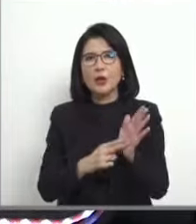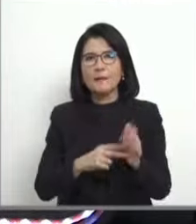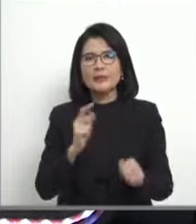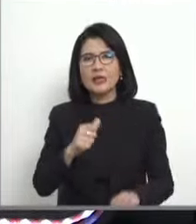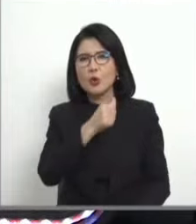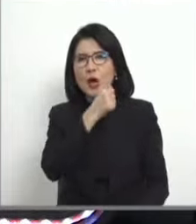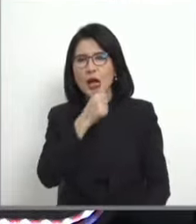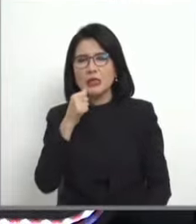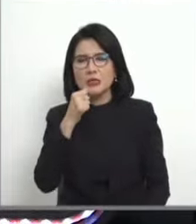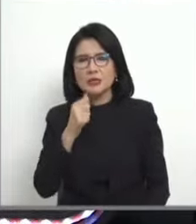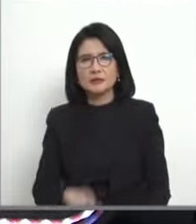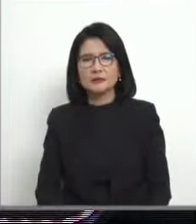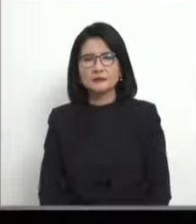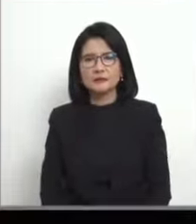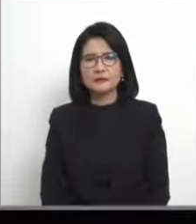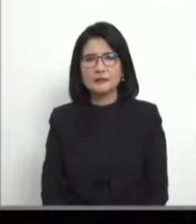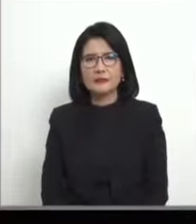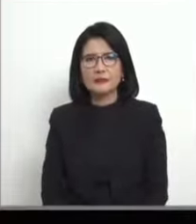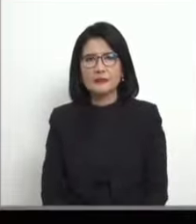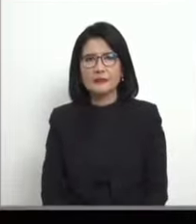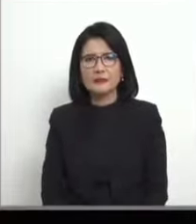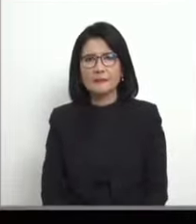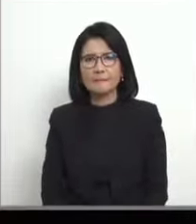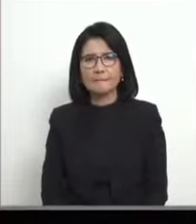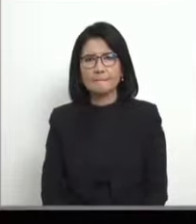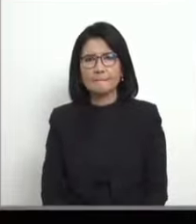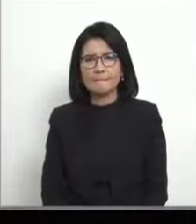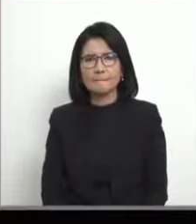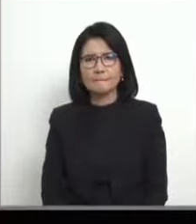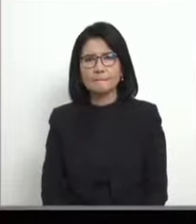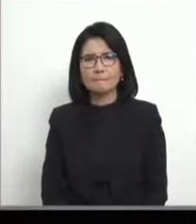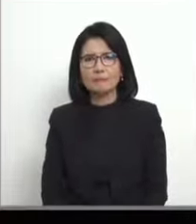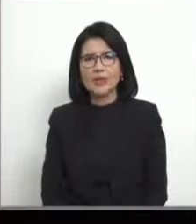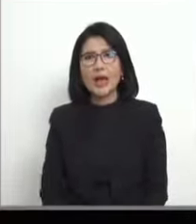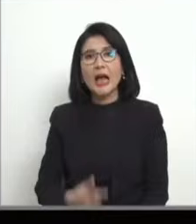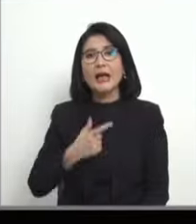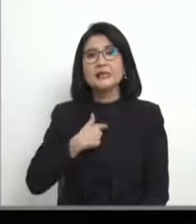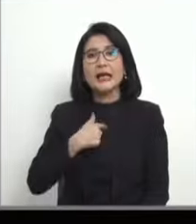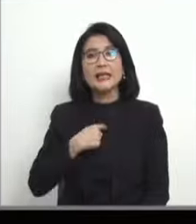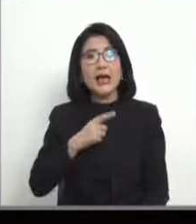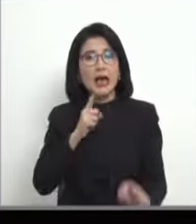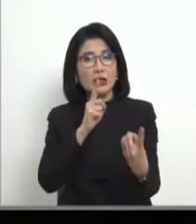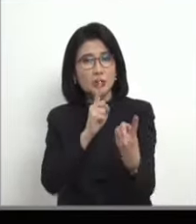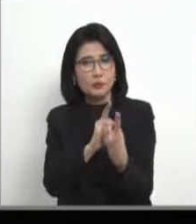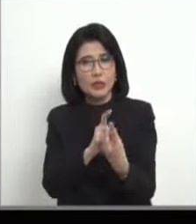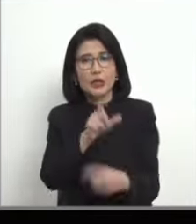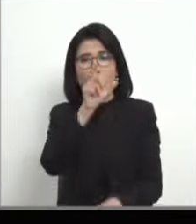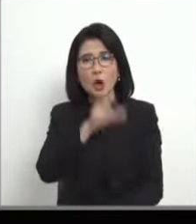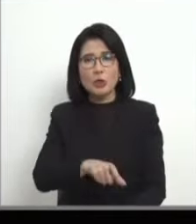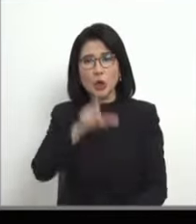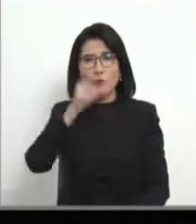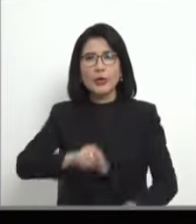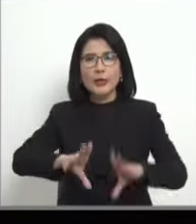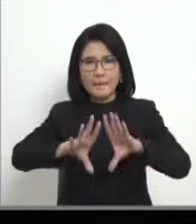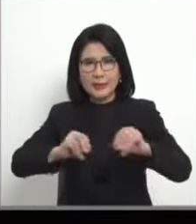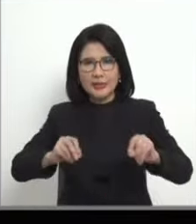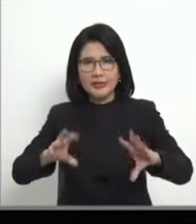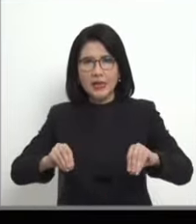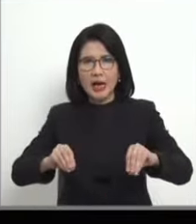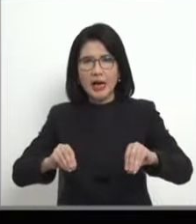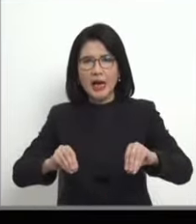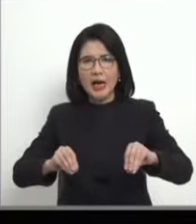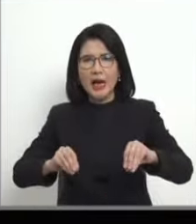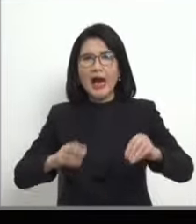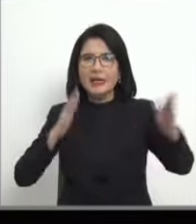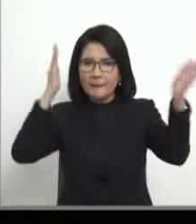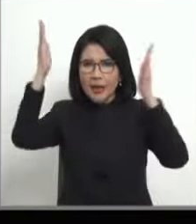menap waktu men meneruskan apa yang tadi disampaikan saya berjumpa dengan para pekerja migran di Malaysia ngobrol dengan mereka